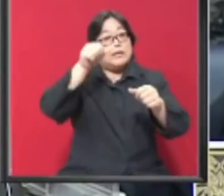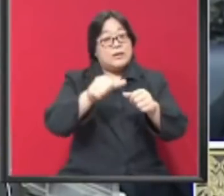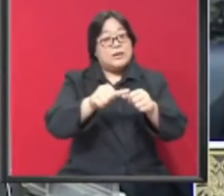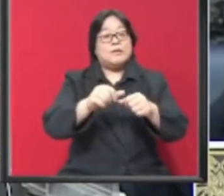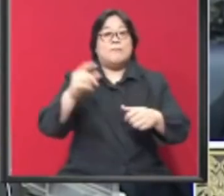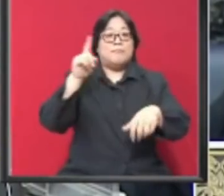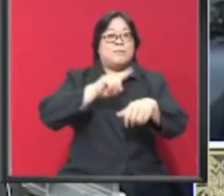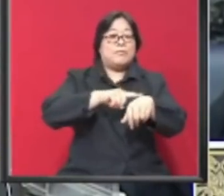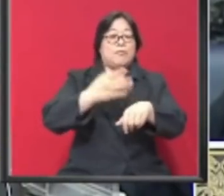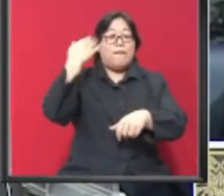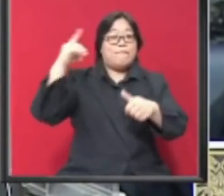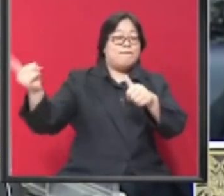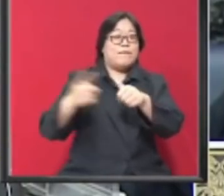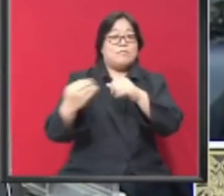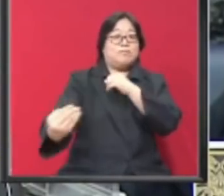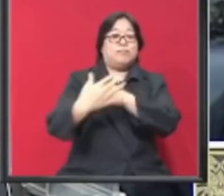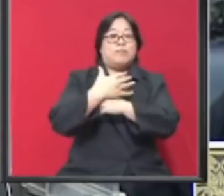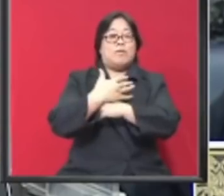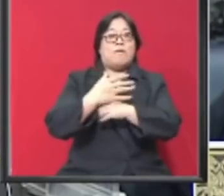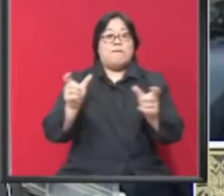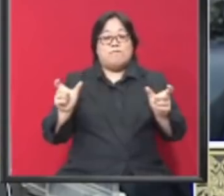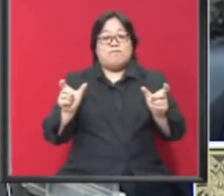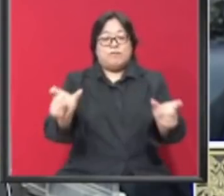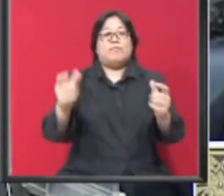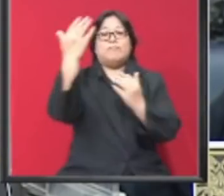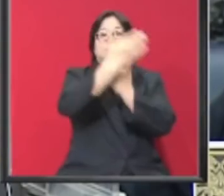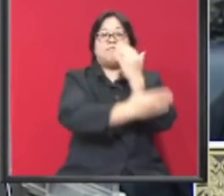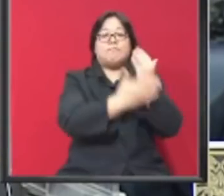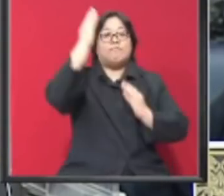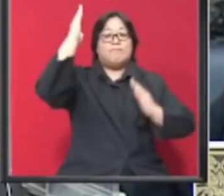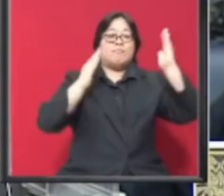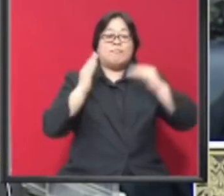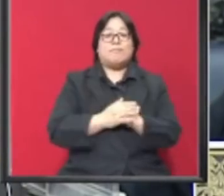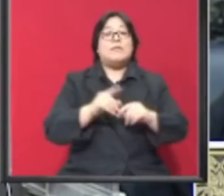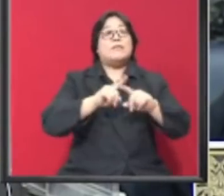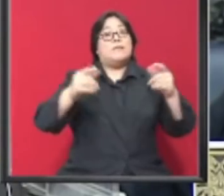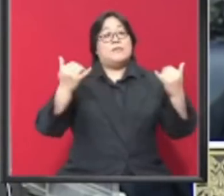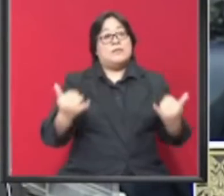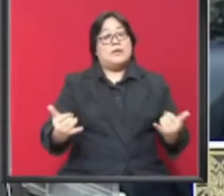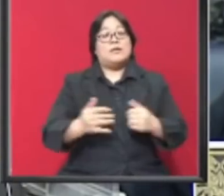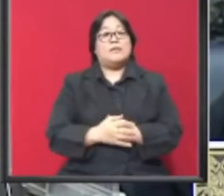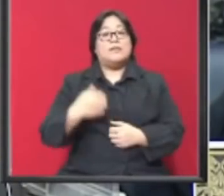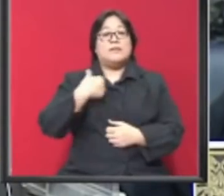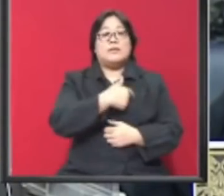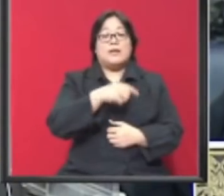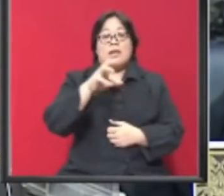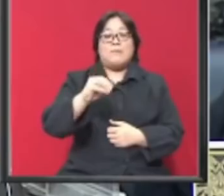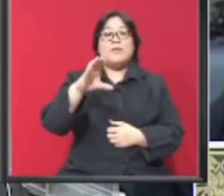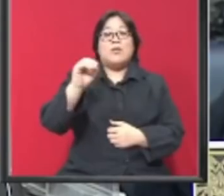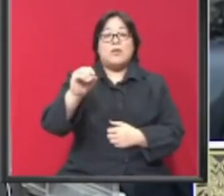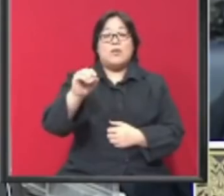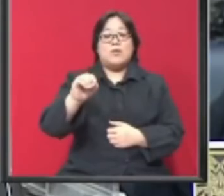molekul kita diserang kita kenalkan MW seluruh negara tetapi sekarang kita kenakan